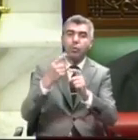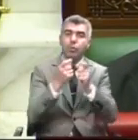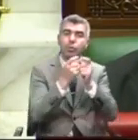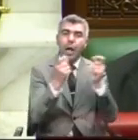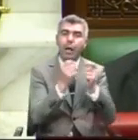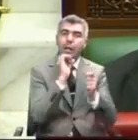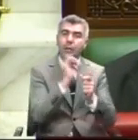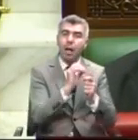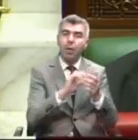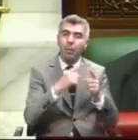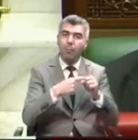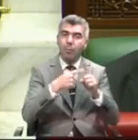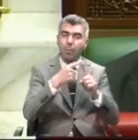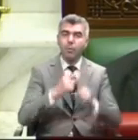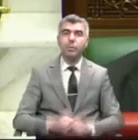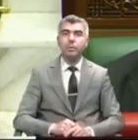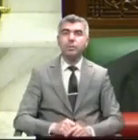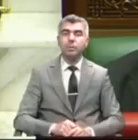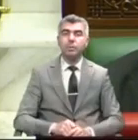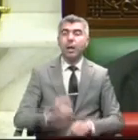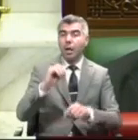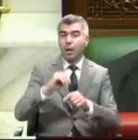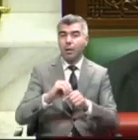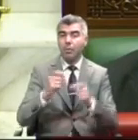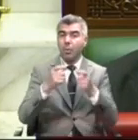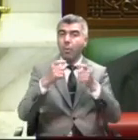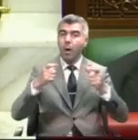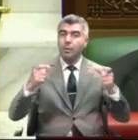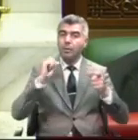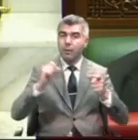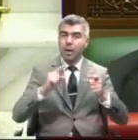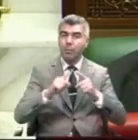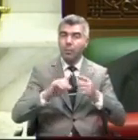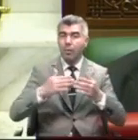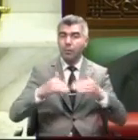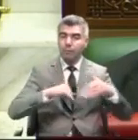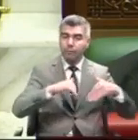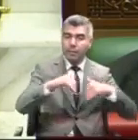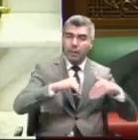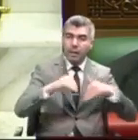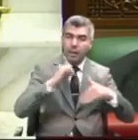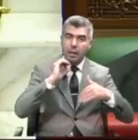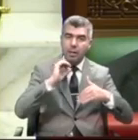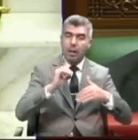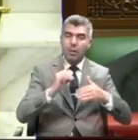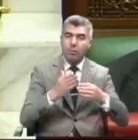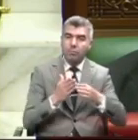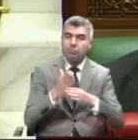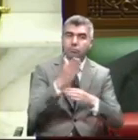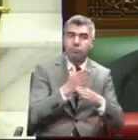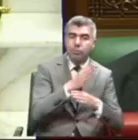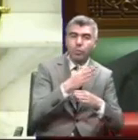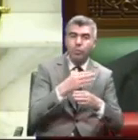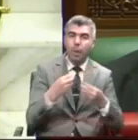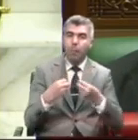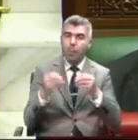المطلوبه ثم توسيع مجال ثم توسيع مجال البنى التحتيه المتعلقه بشحن هذه السيارات لاجل تشجيع